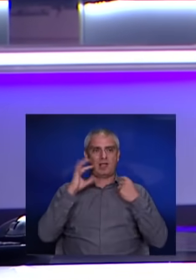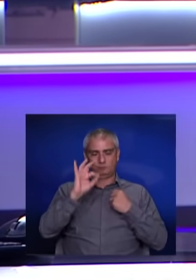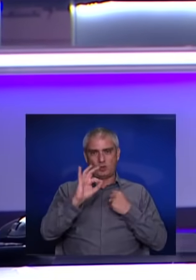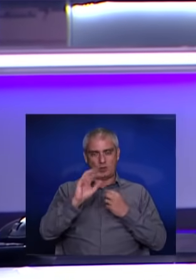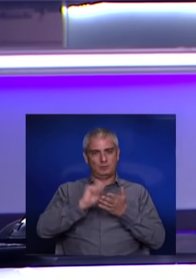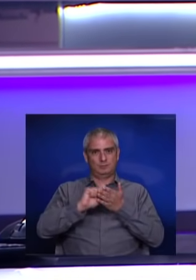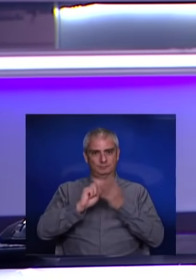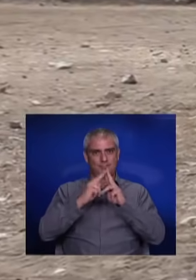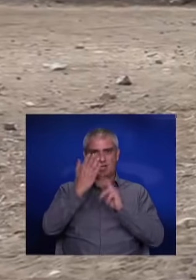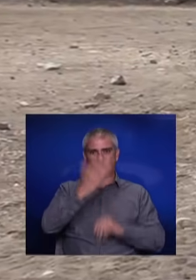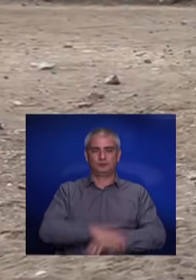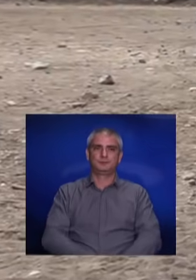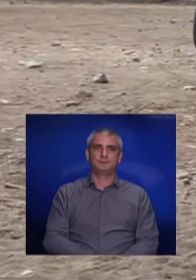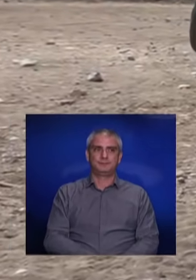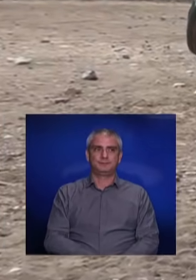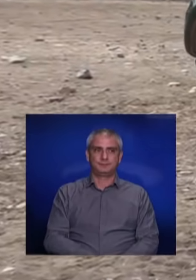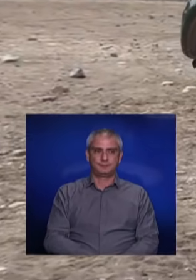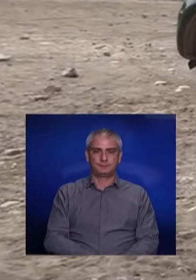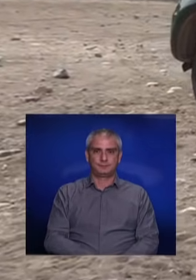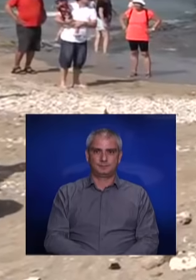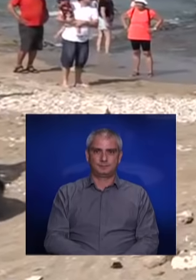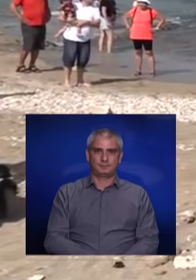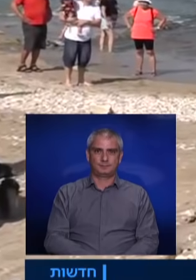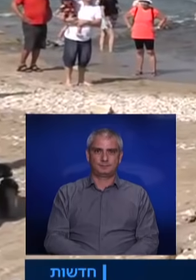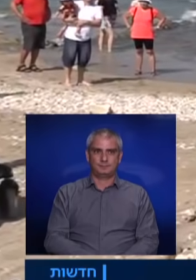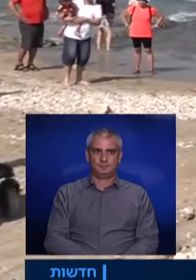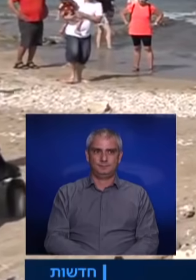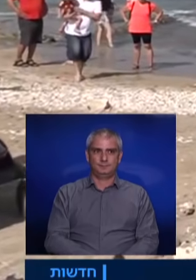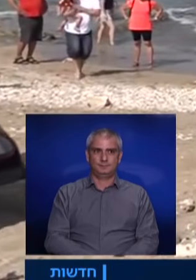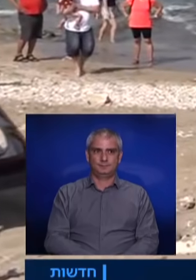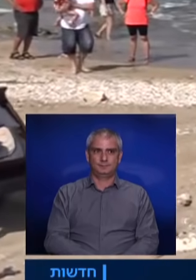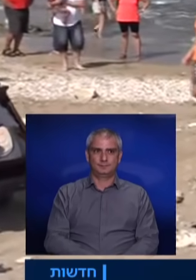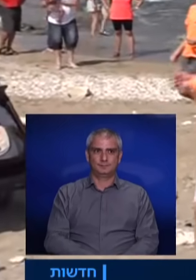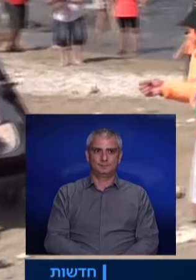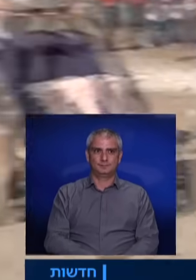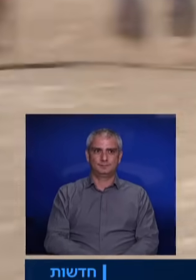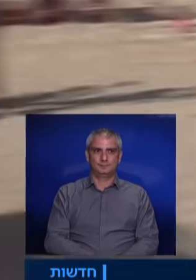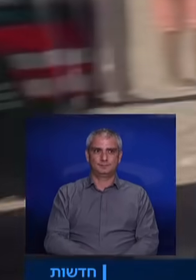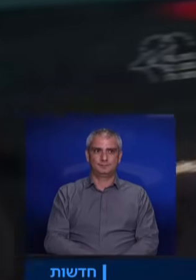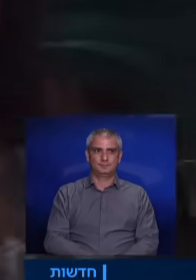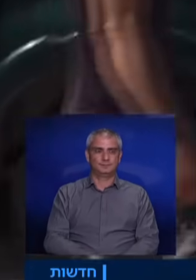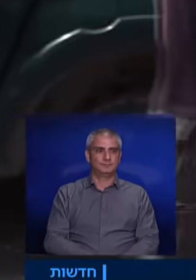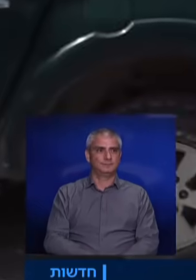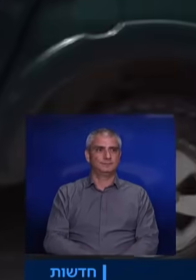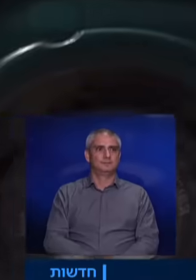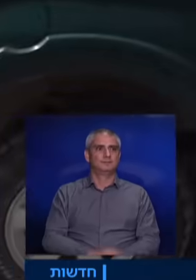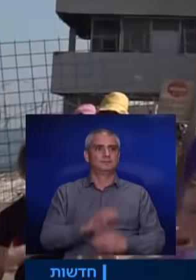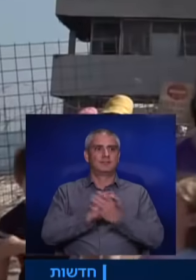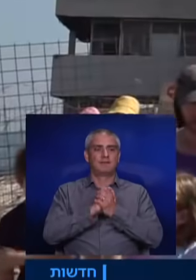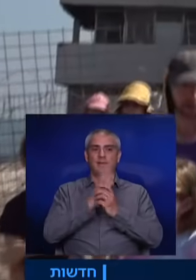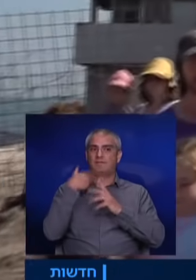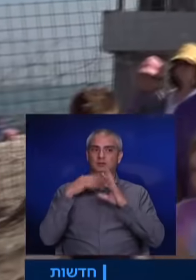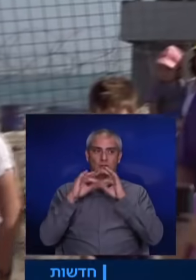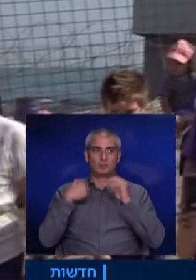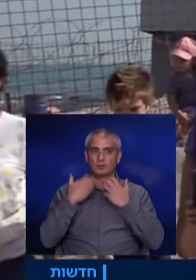פגש אותם. חברים יקרים, לפני שאנחנו מתחילים, אני